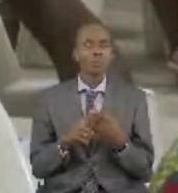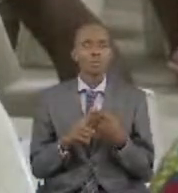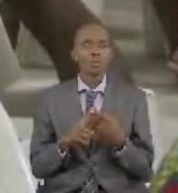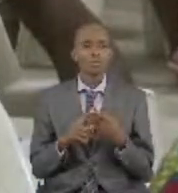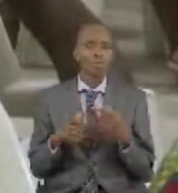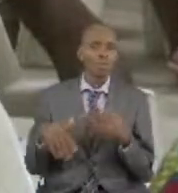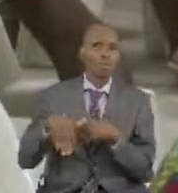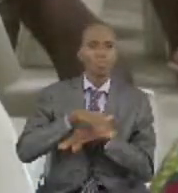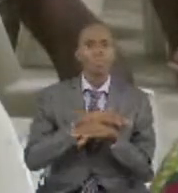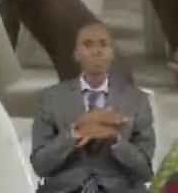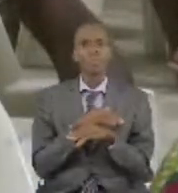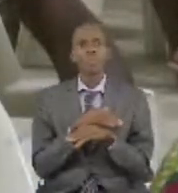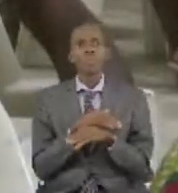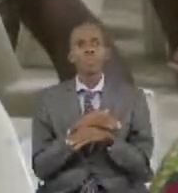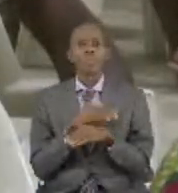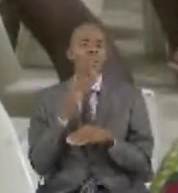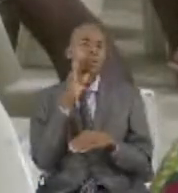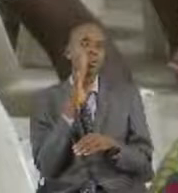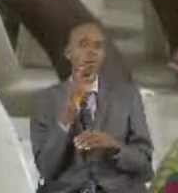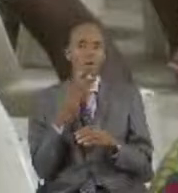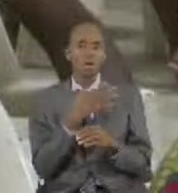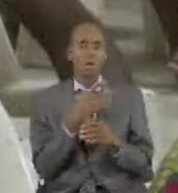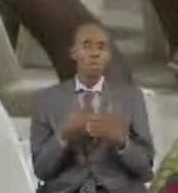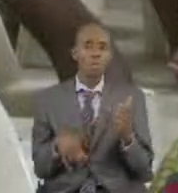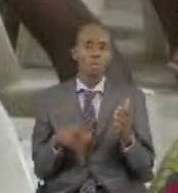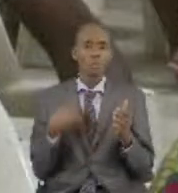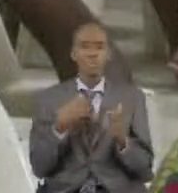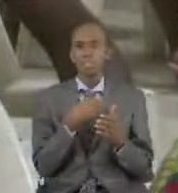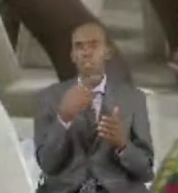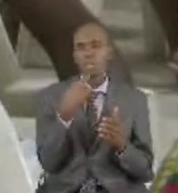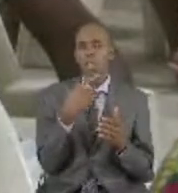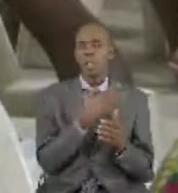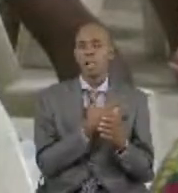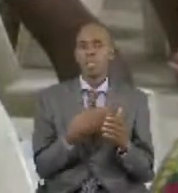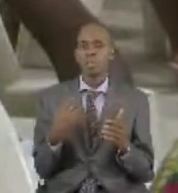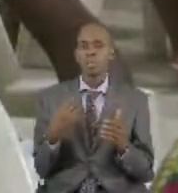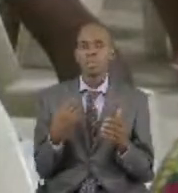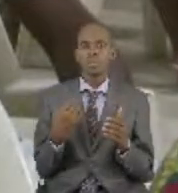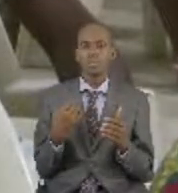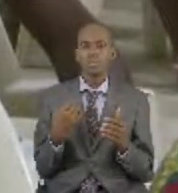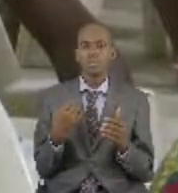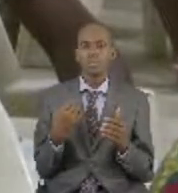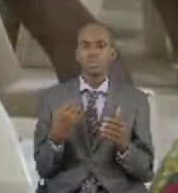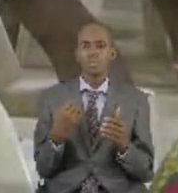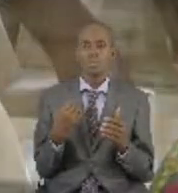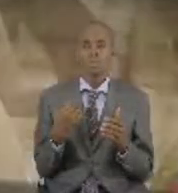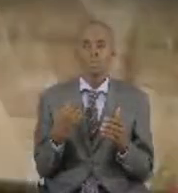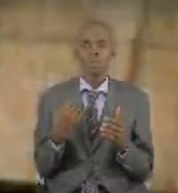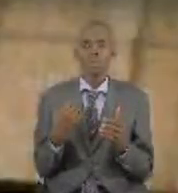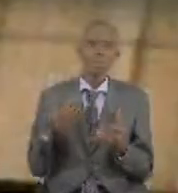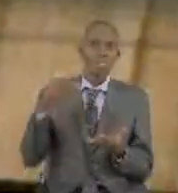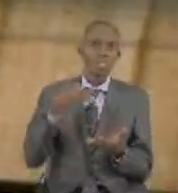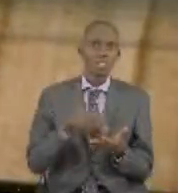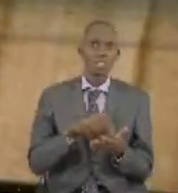doit manipuler, emballer et compromettre pour faire passer quelque chose qui n'est pas la vérité